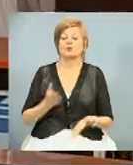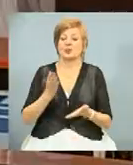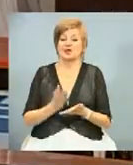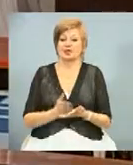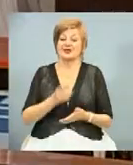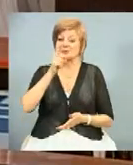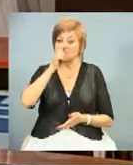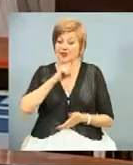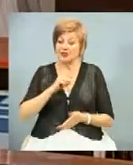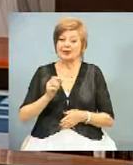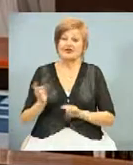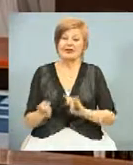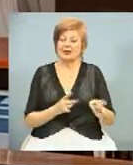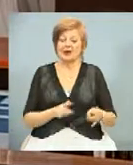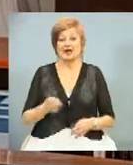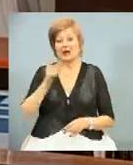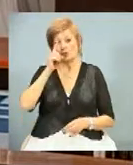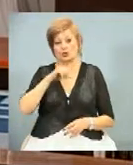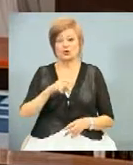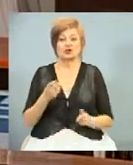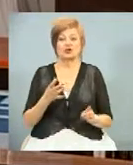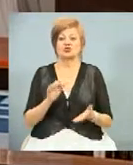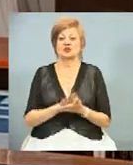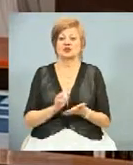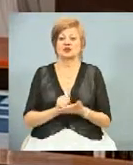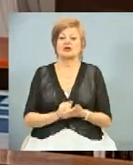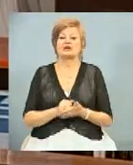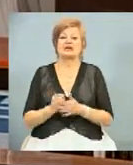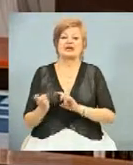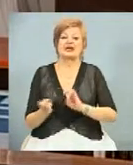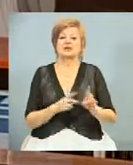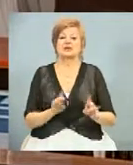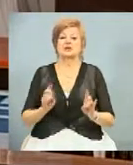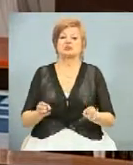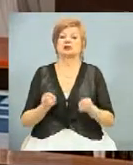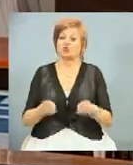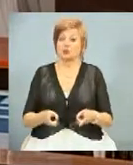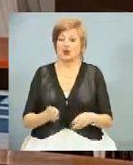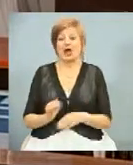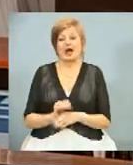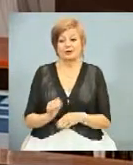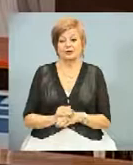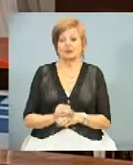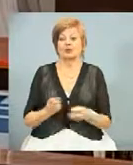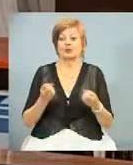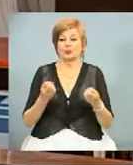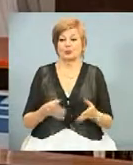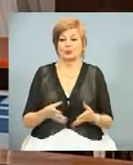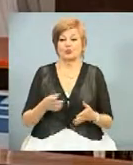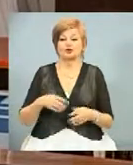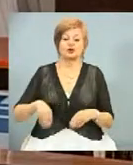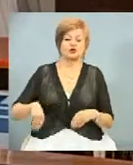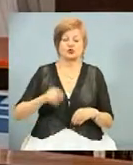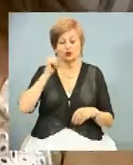погані хакери, а є добрі. Погані їх ще називають кіберпреступниками, а добрі – це просто, які знають все про